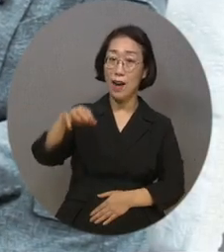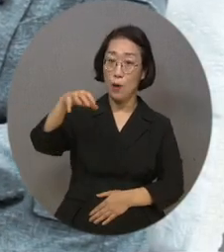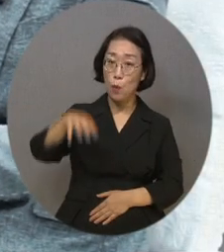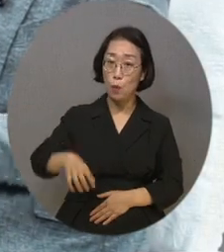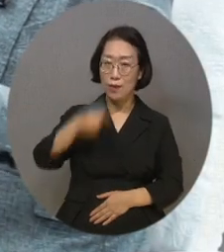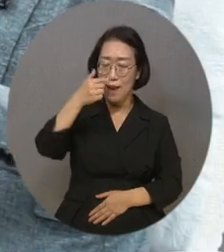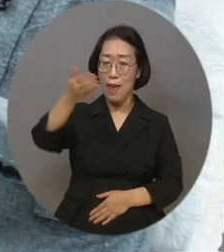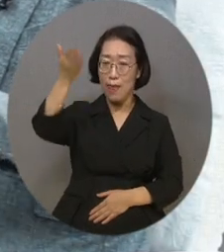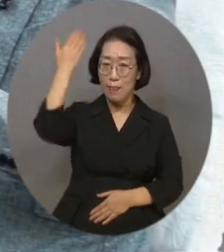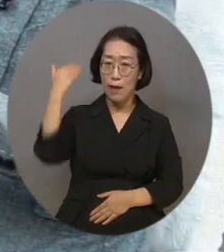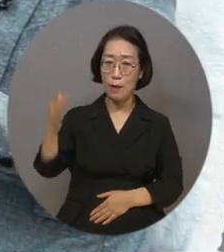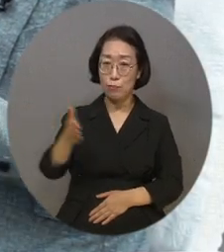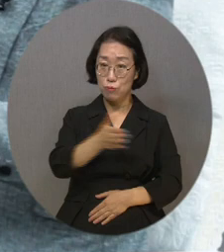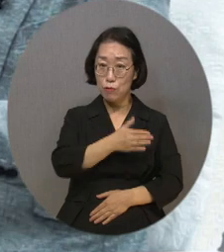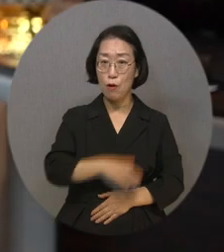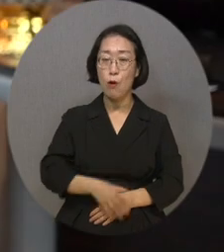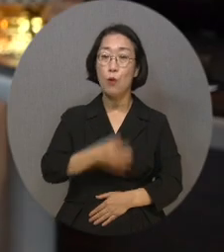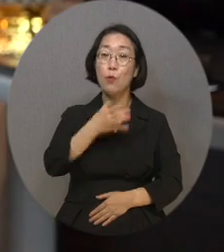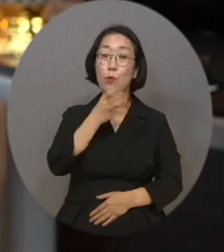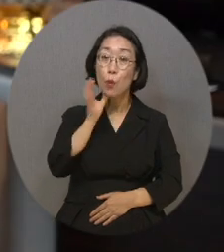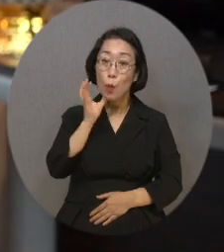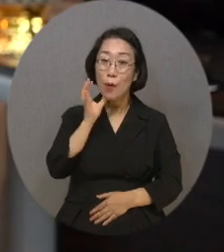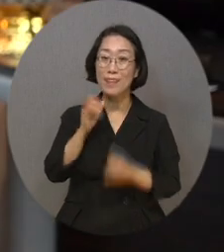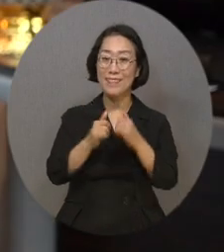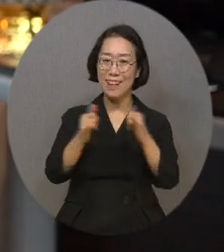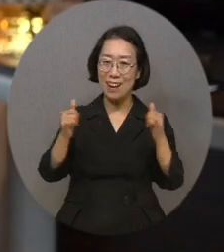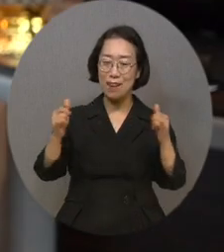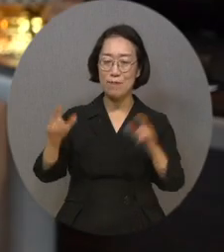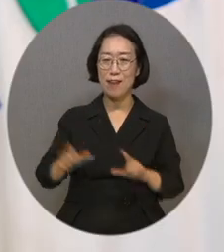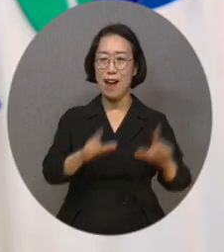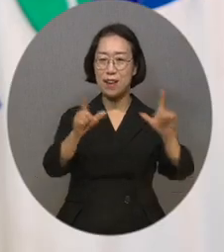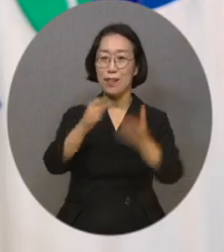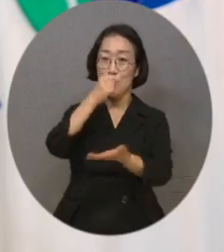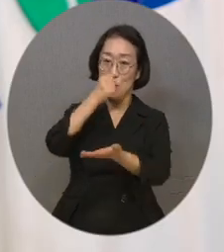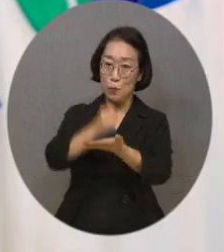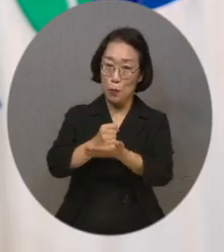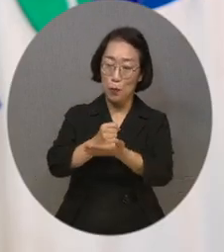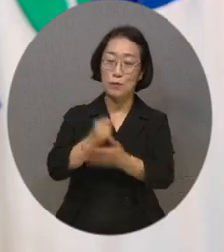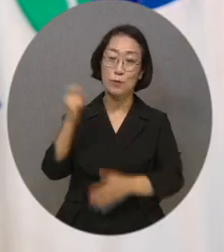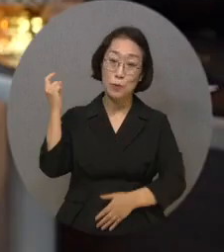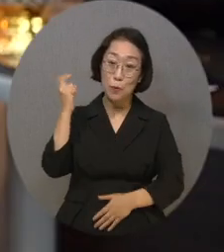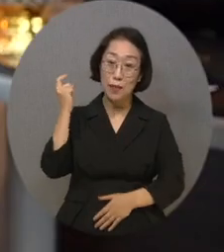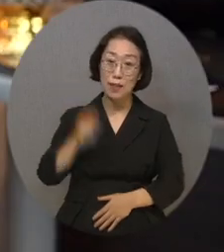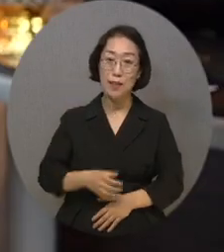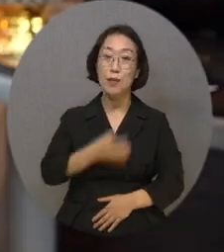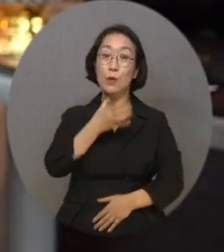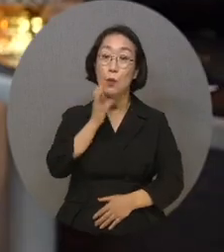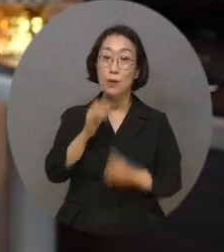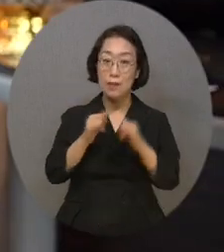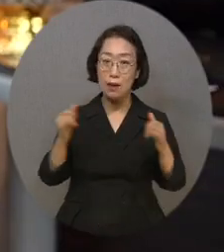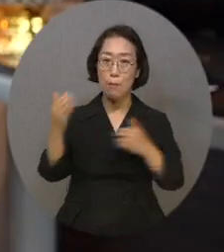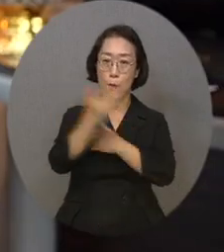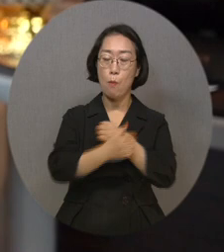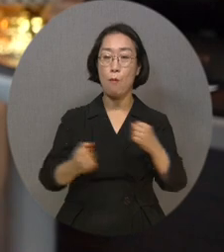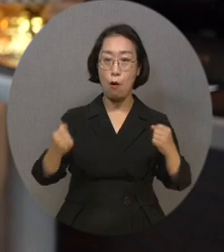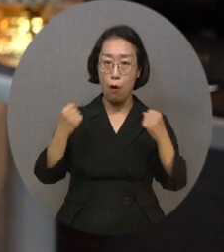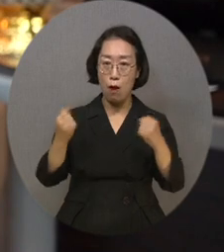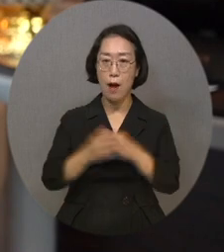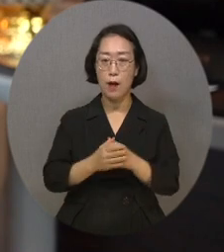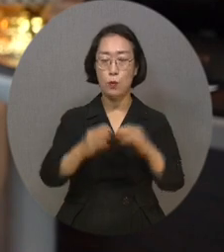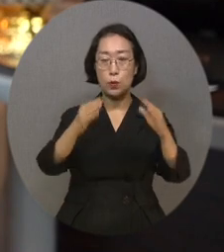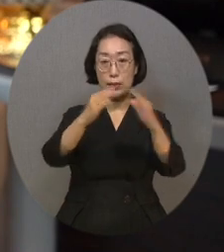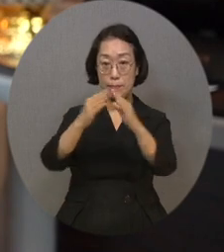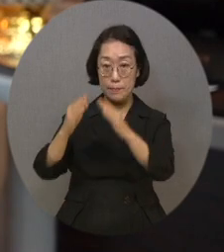그 어르신들이 살기에 참 좋은 곳이라는 얘기들을 많이 들었어요. 네네. 그 어르신들의 그 건강이라든지